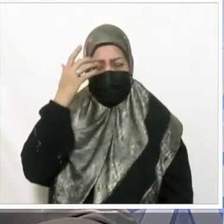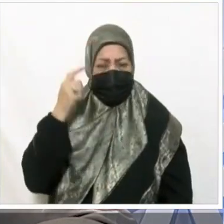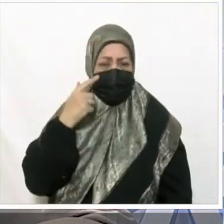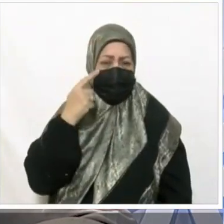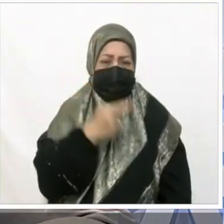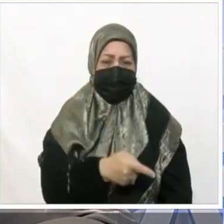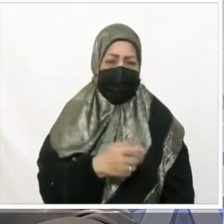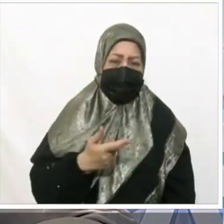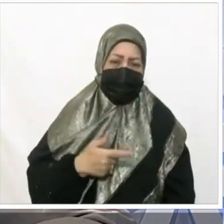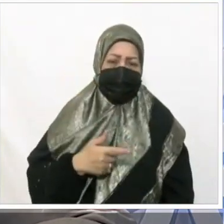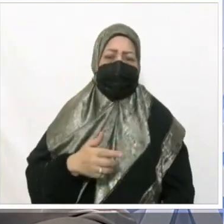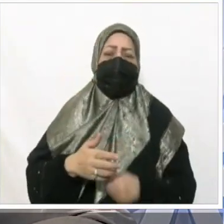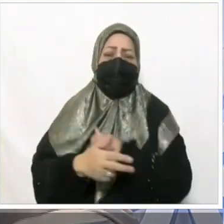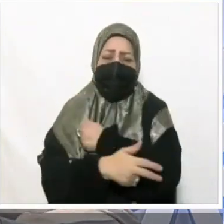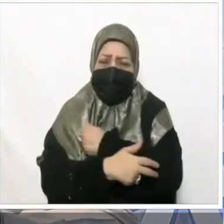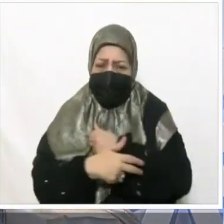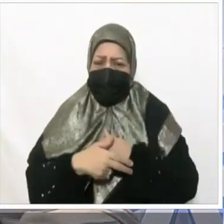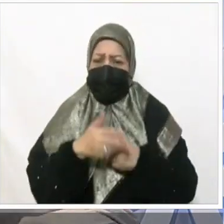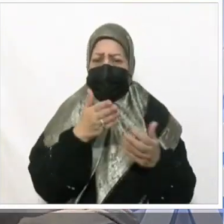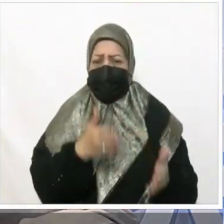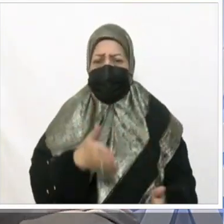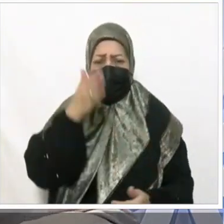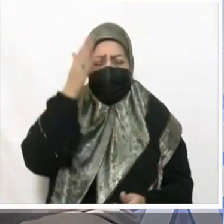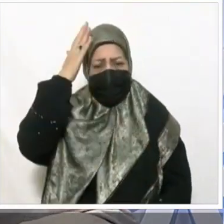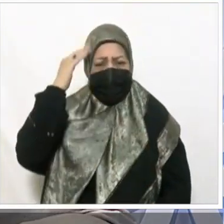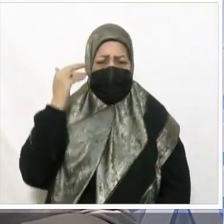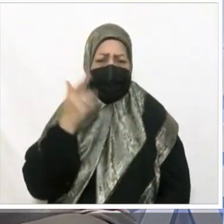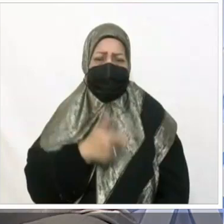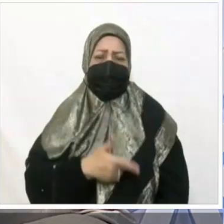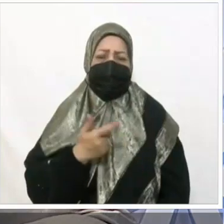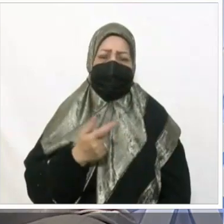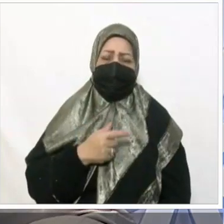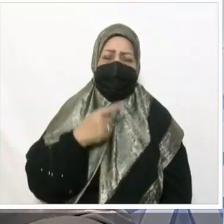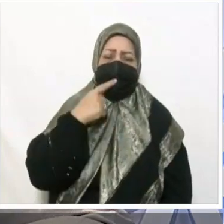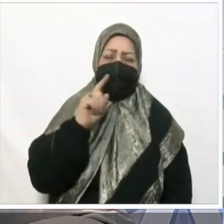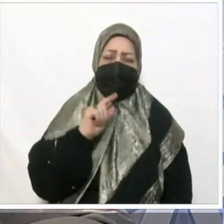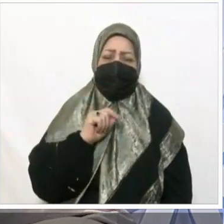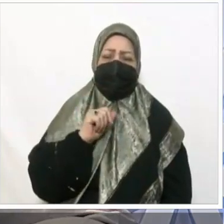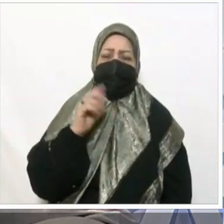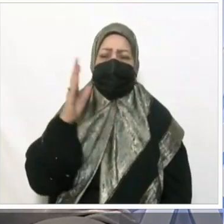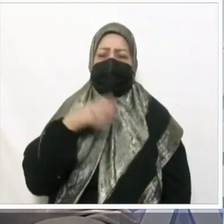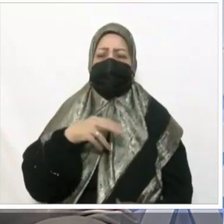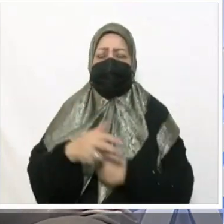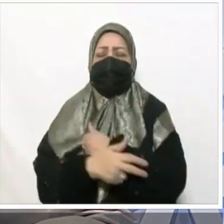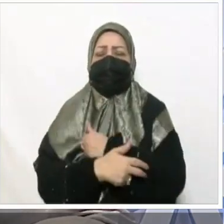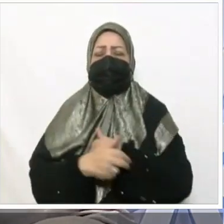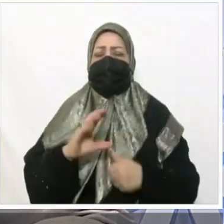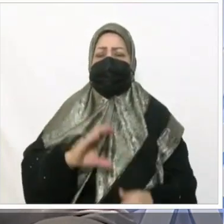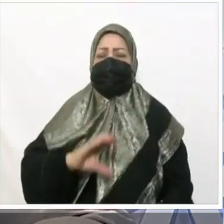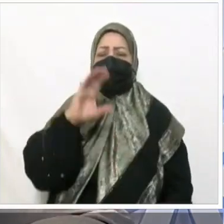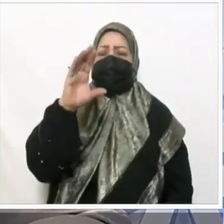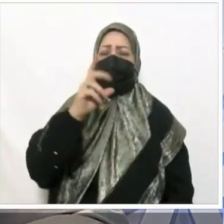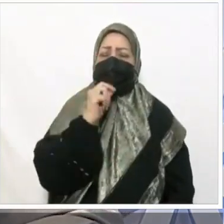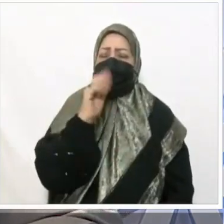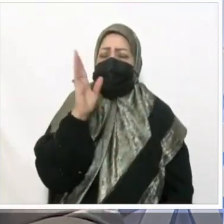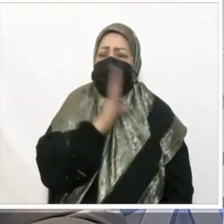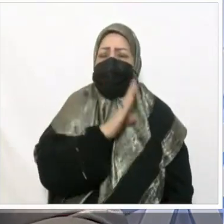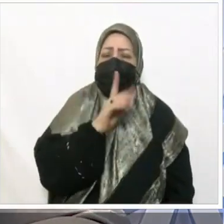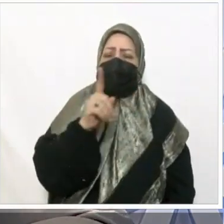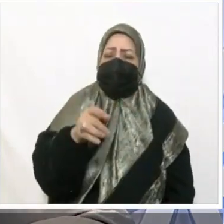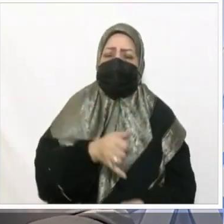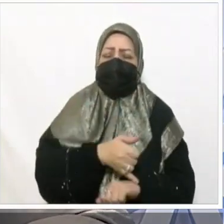ما أحببت التنبيه عليه، أن يعني اسألوا أهل العلم، اسألوا الناس المتخصصين، اسألوا